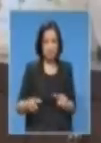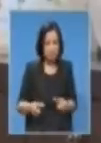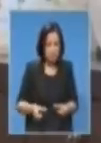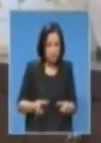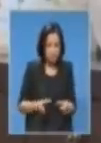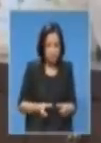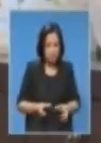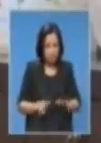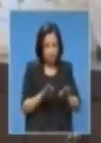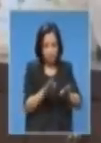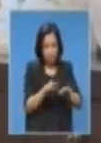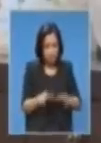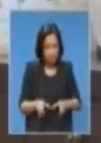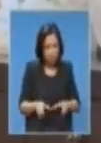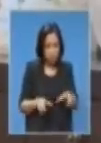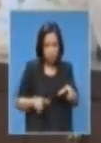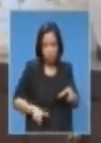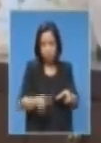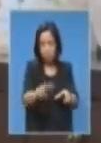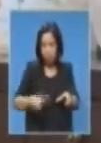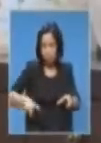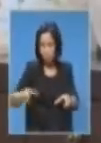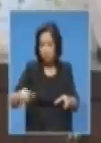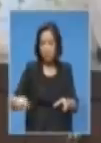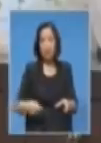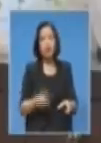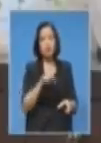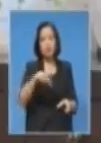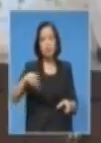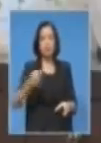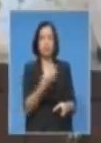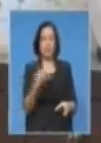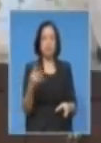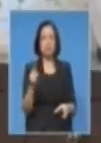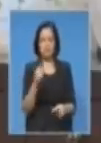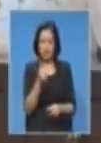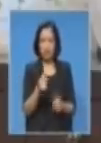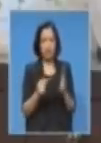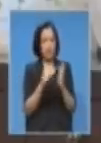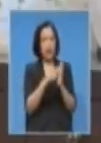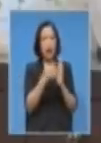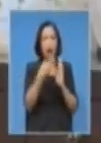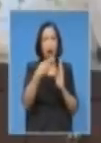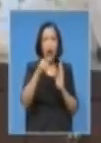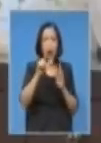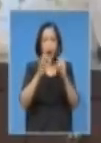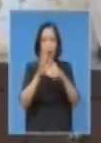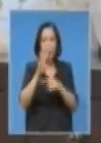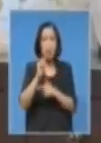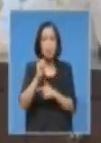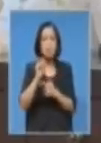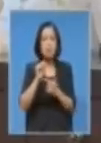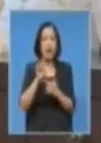งพิษณุโลกหล่มสักนั้นเป็นพื้นที่ที่มีความสวยงามมากนะครับก็เป็นเส้นทางหนึ่งสำหรับการท่องเที่ยวได้ด้วยนะครับ